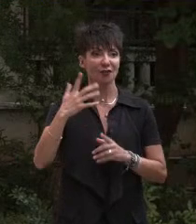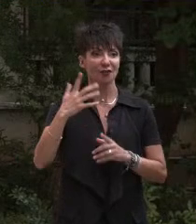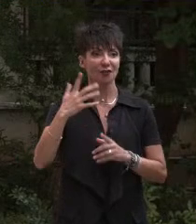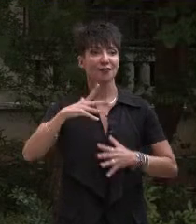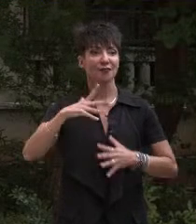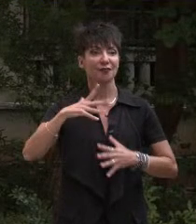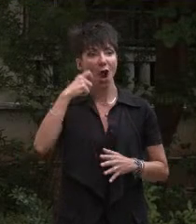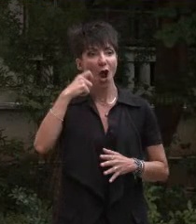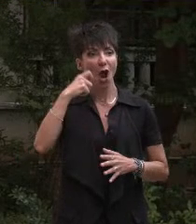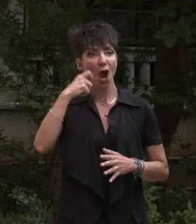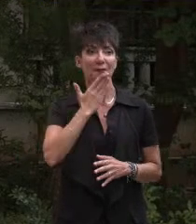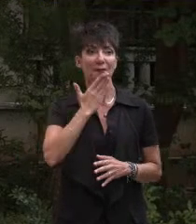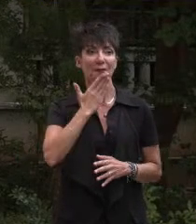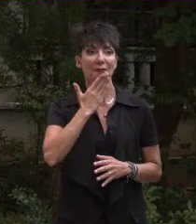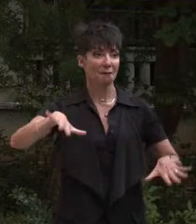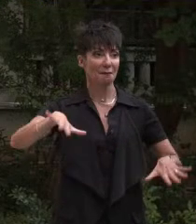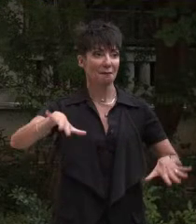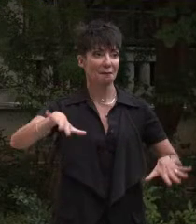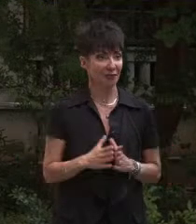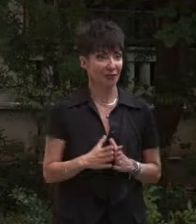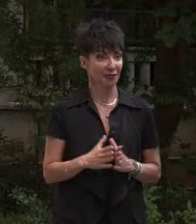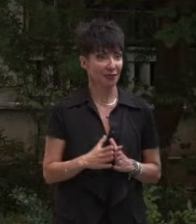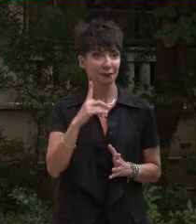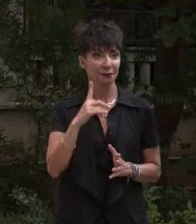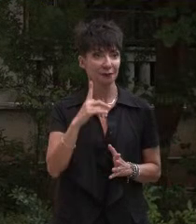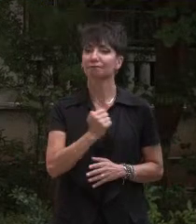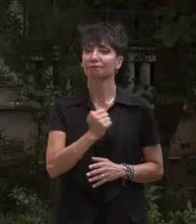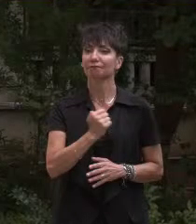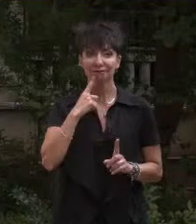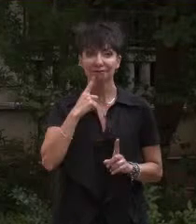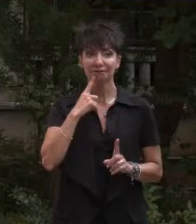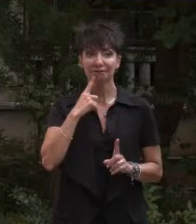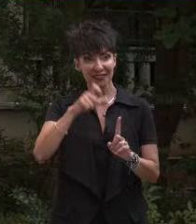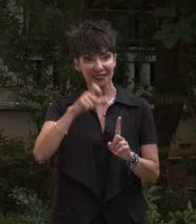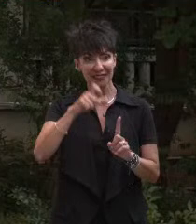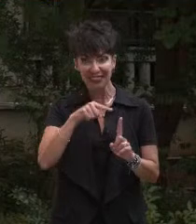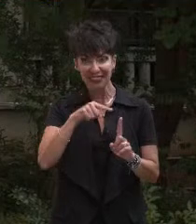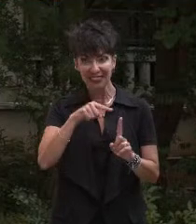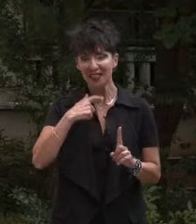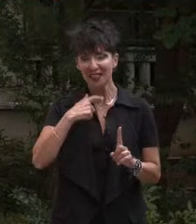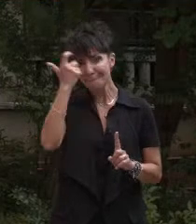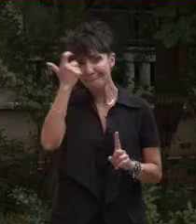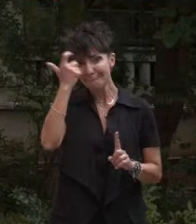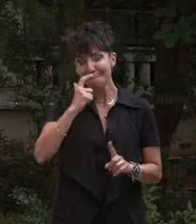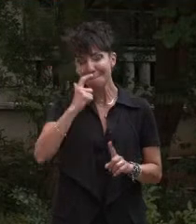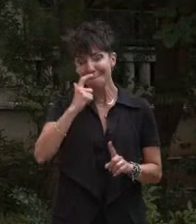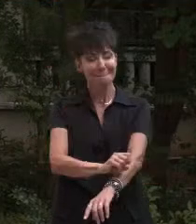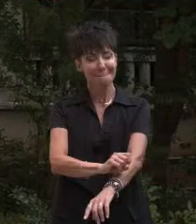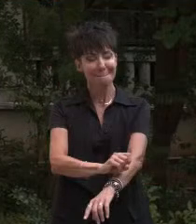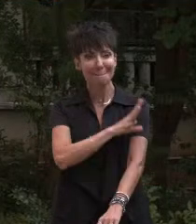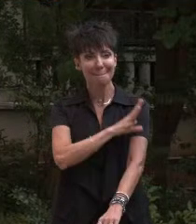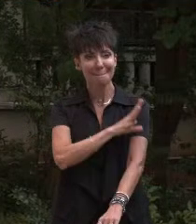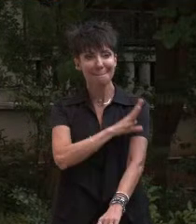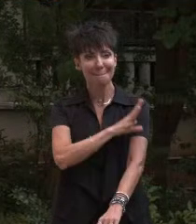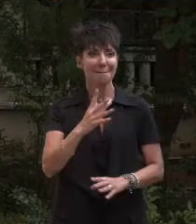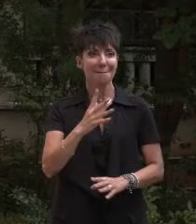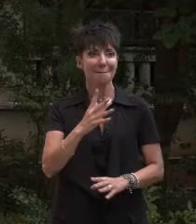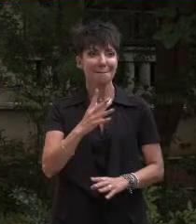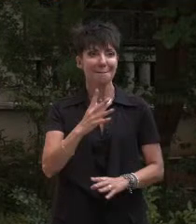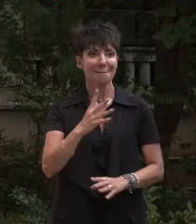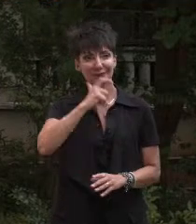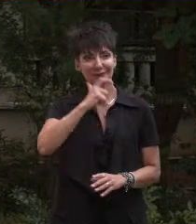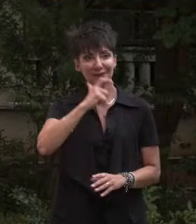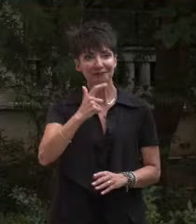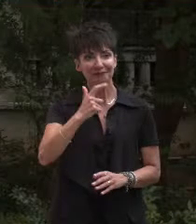και μαθητές, νομίζω ότι η τελευταία μαθήτρια τα είπε όλα. Το κλάμα της, η συγκίνηση, αυτά τα συναισθήματα τα